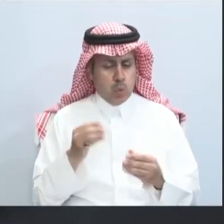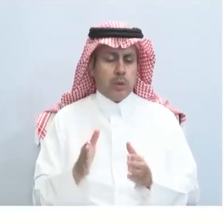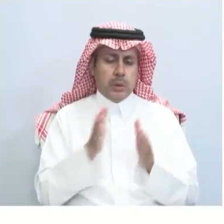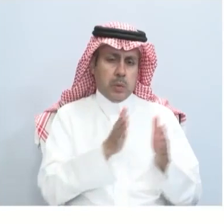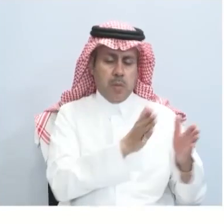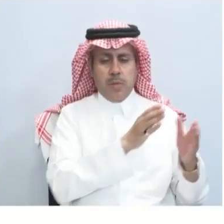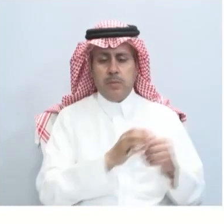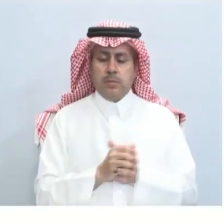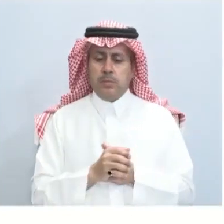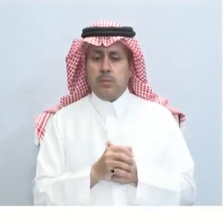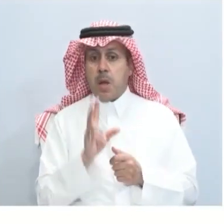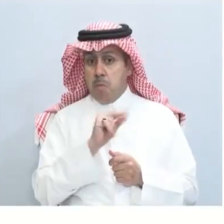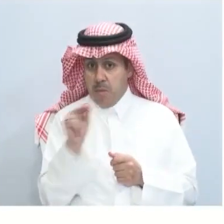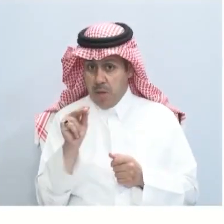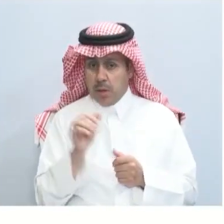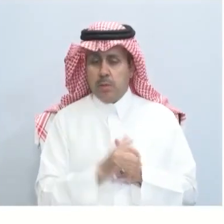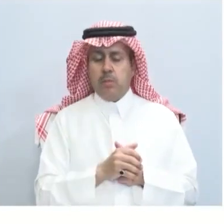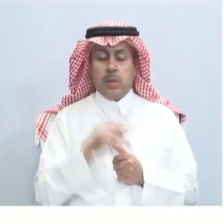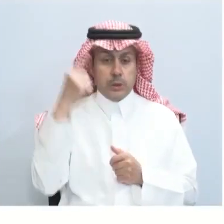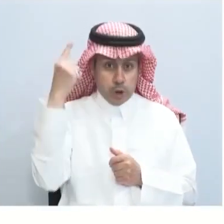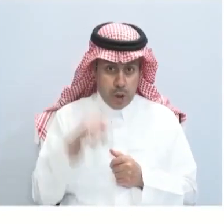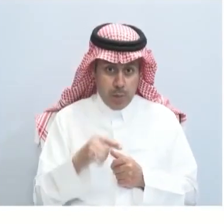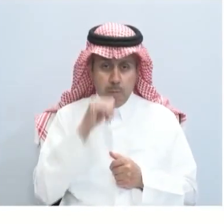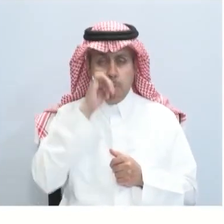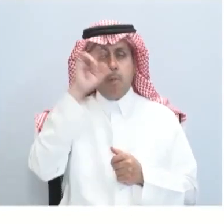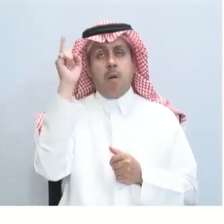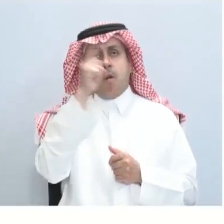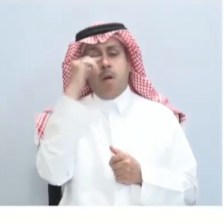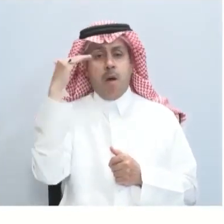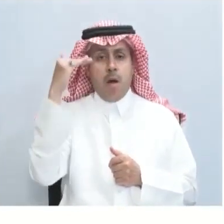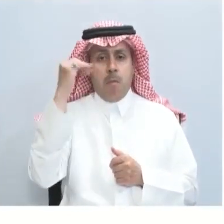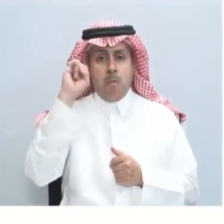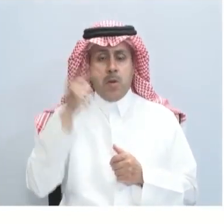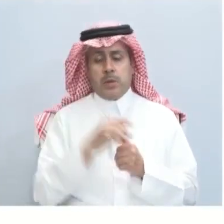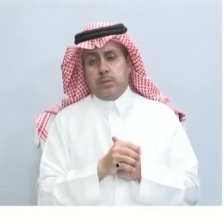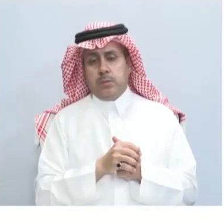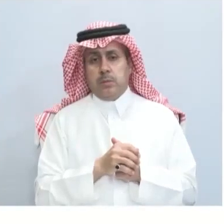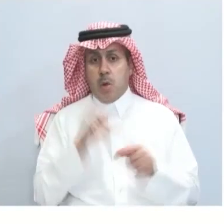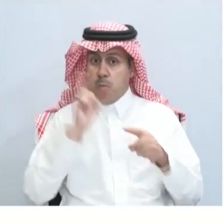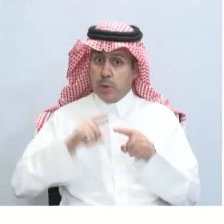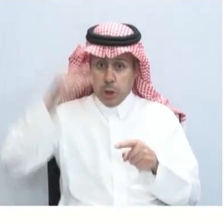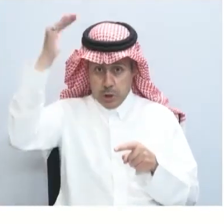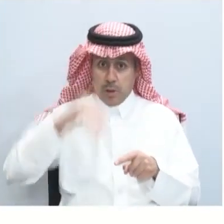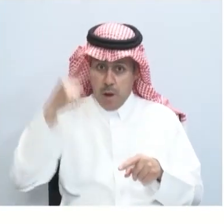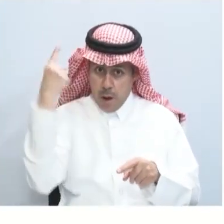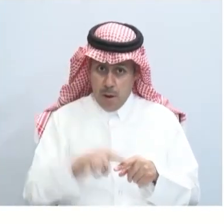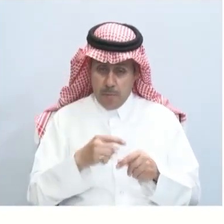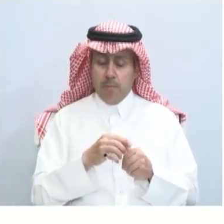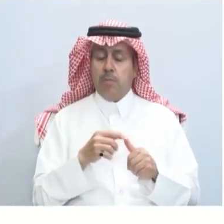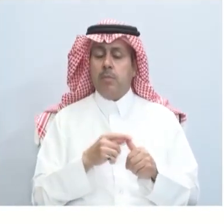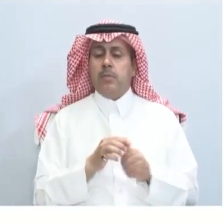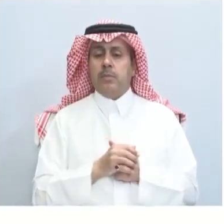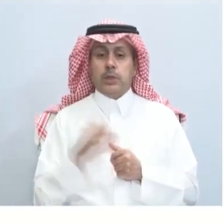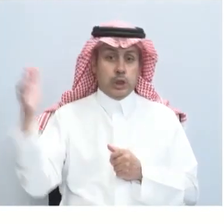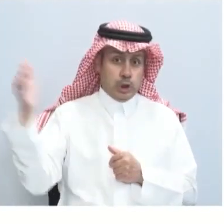ذلك الخمر تحريم الخمر ها هنا تحريم الخمر هل مباشره لما